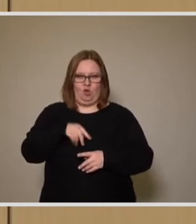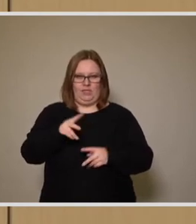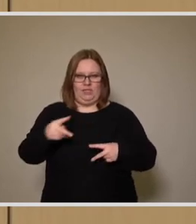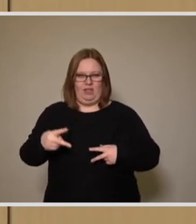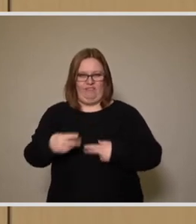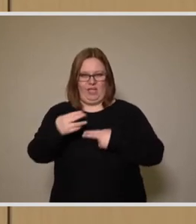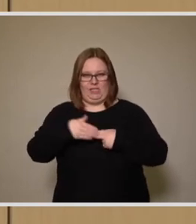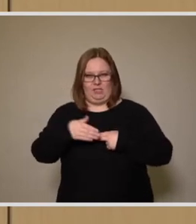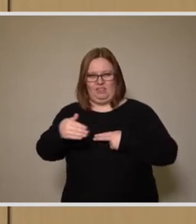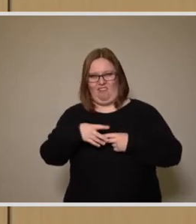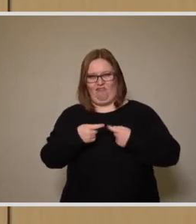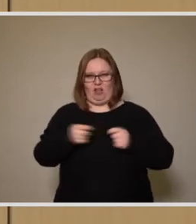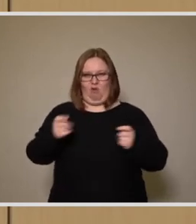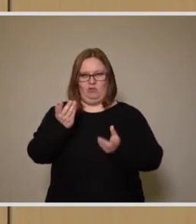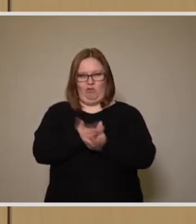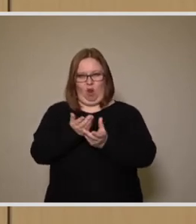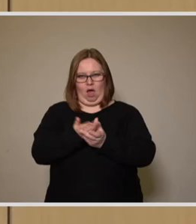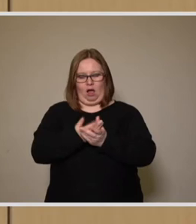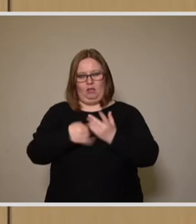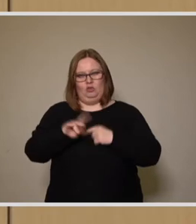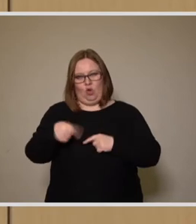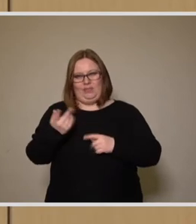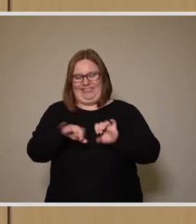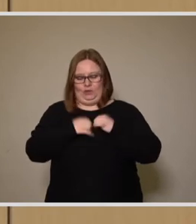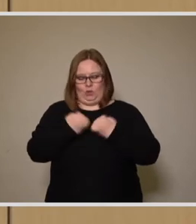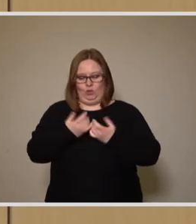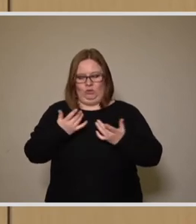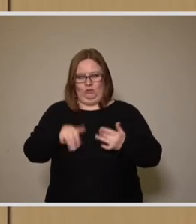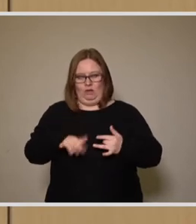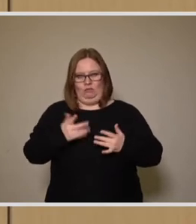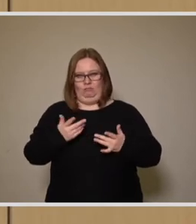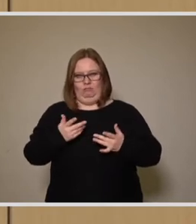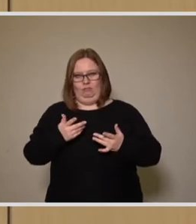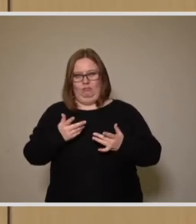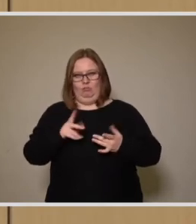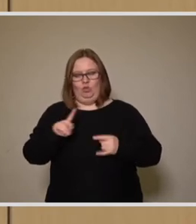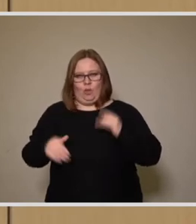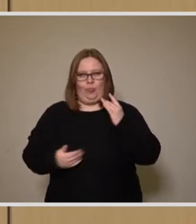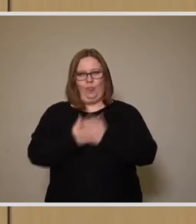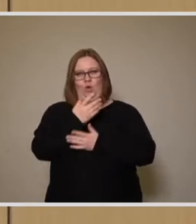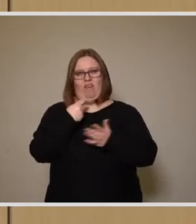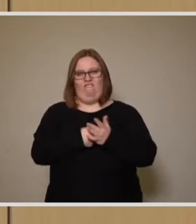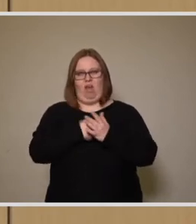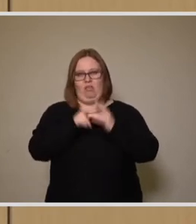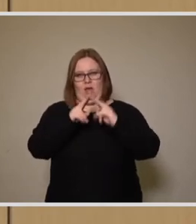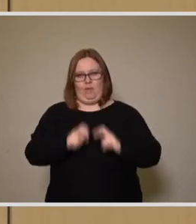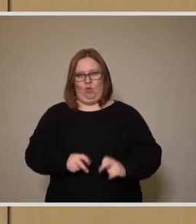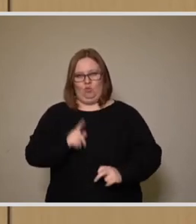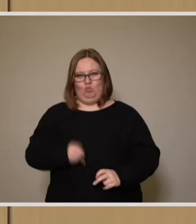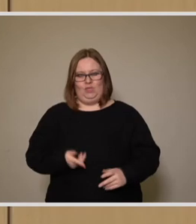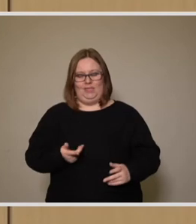hinsichtlich der Verkaufsvorlage in eine Situation kämen, dass wir eine neue Wertermittlung durchführen